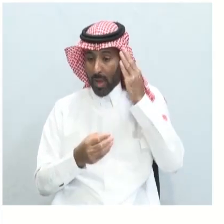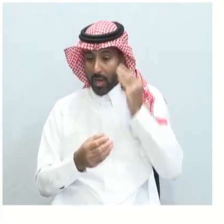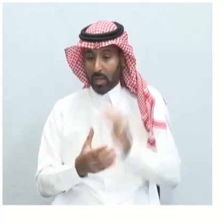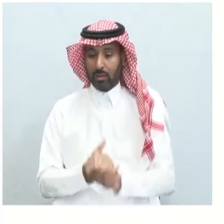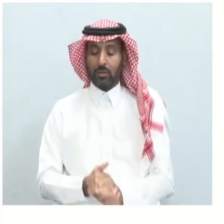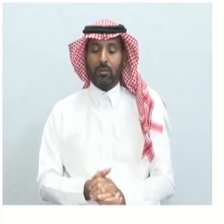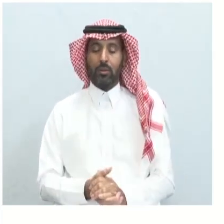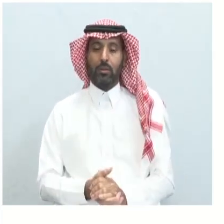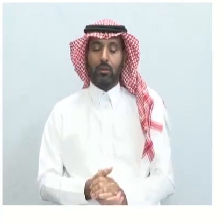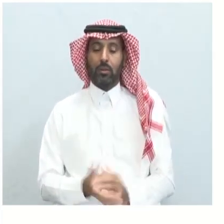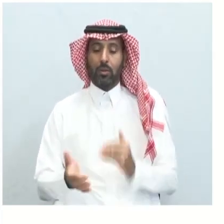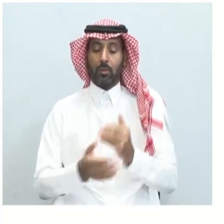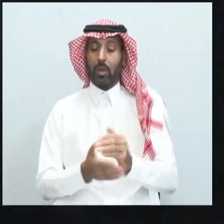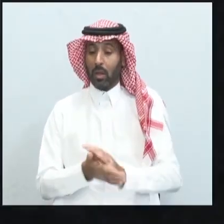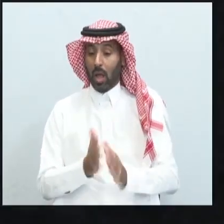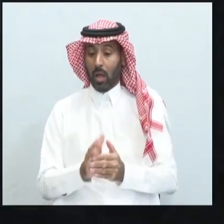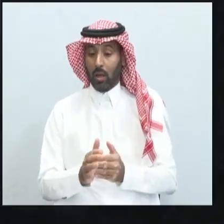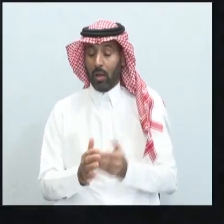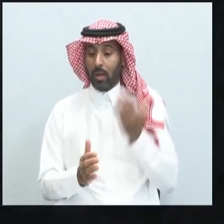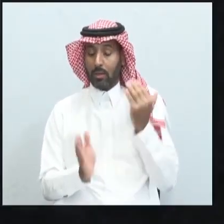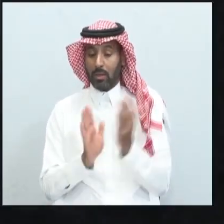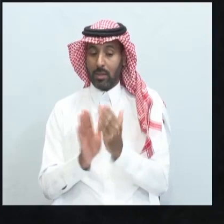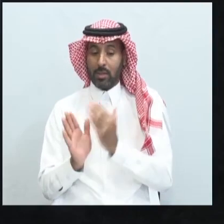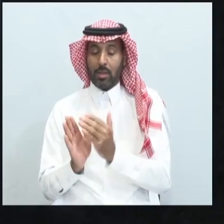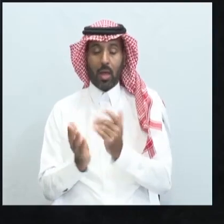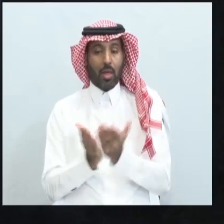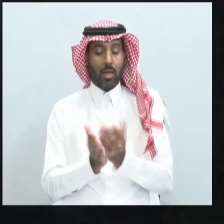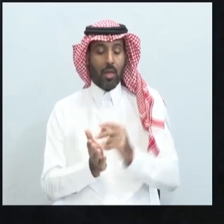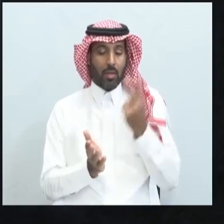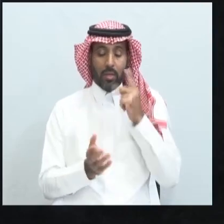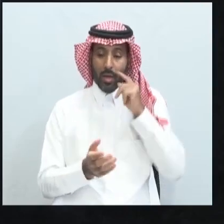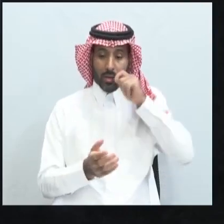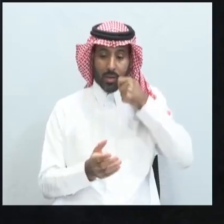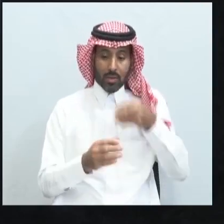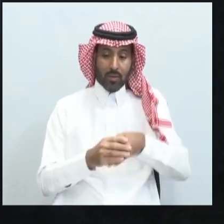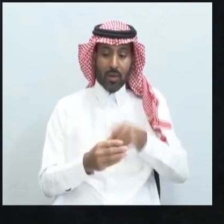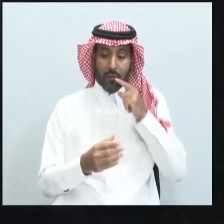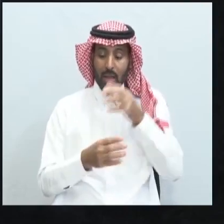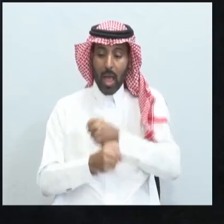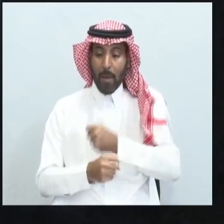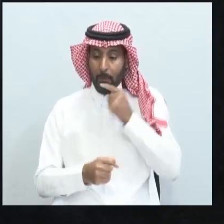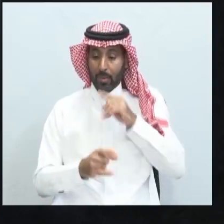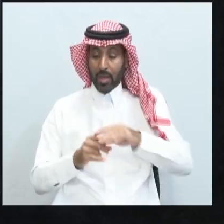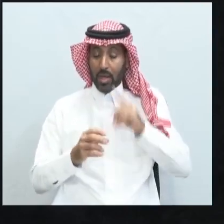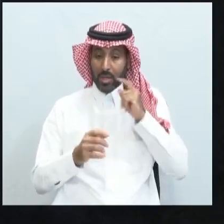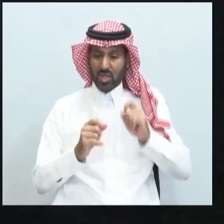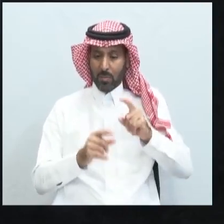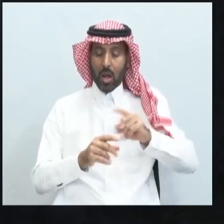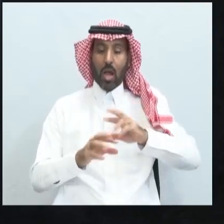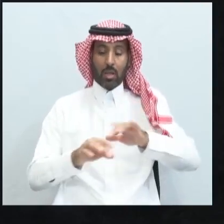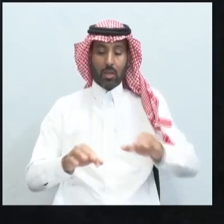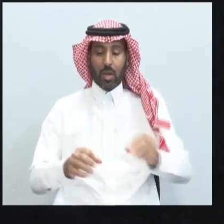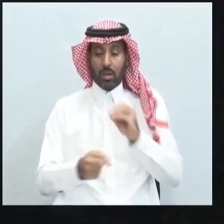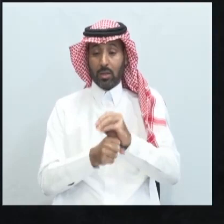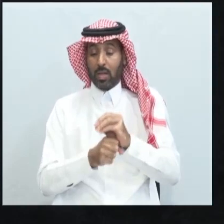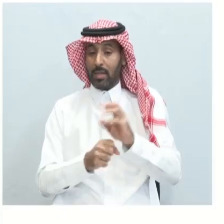البيانات وبذلك نكون اتممنا الدرس الثاني التشفير في الامن السبراني وسنتعلم اليوم باذن الله